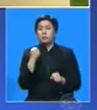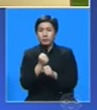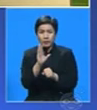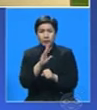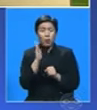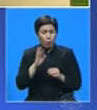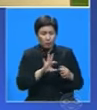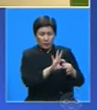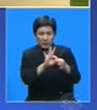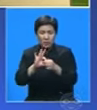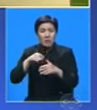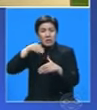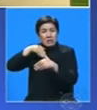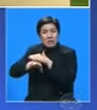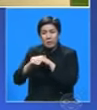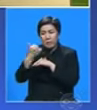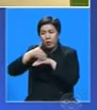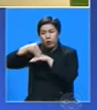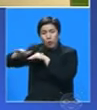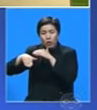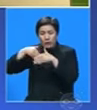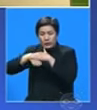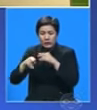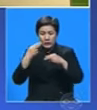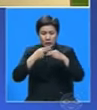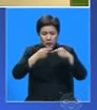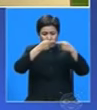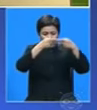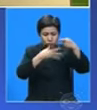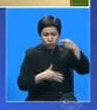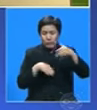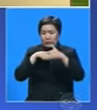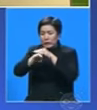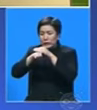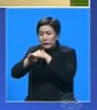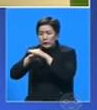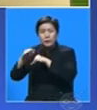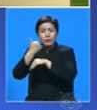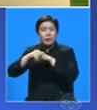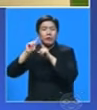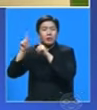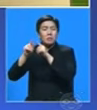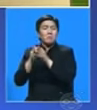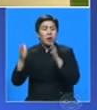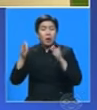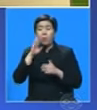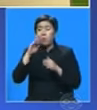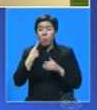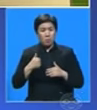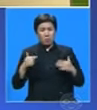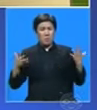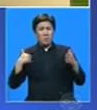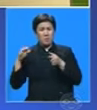หลายคนเกี่ยวข้องเนี่ยก็หนีไปต่างประเทศหมดแล้วครับนะที่มีรายชื่อมีอะไรอยู่เนี่ยเพราะนั้นถ้าท่านคิดว่าท่านไม่ได้เกี่ยวข้องท่านก็กลับมานะครับเ